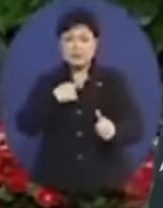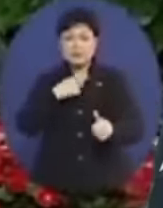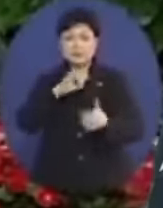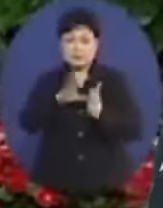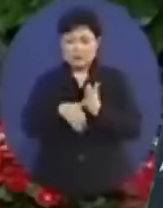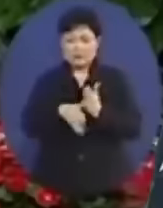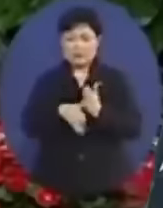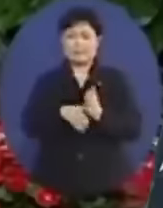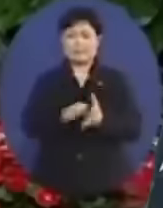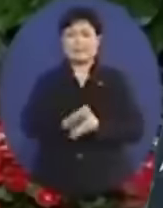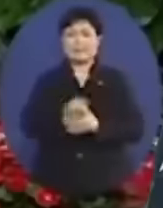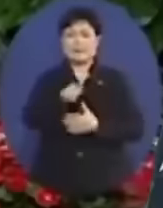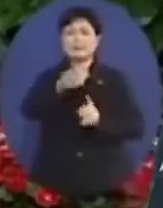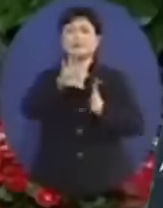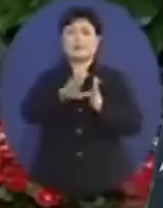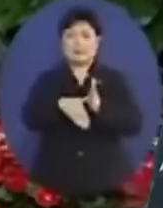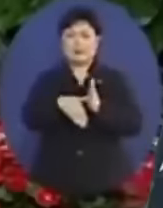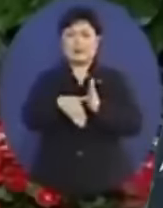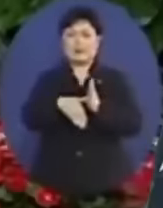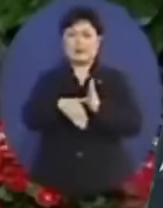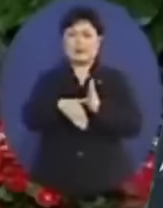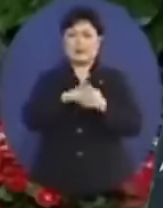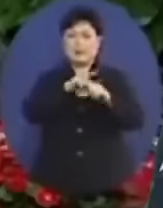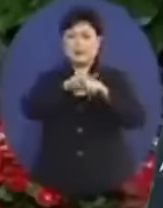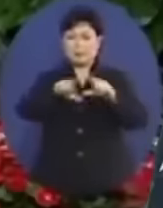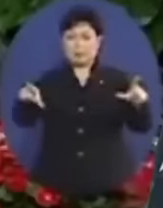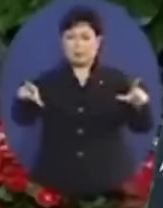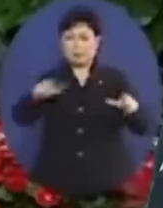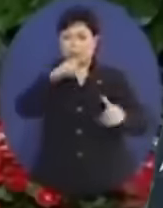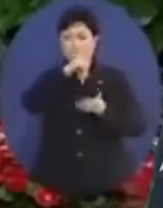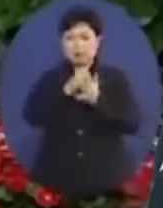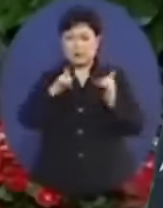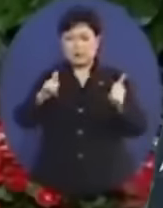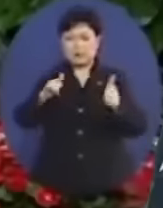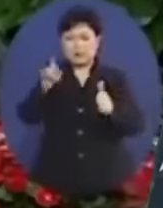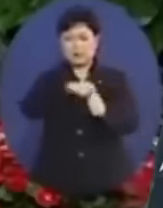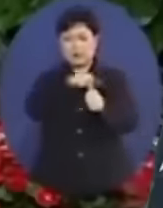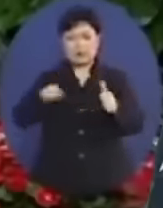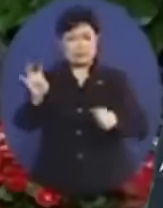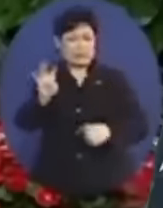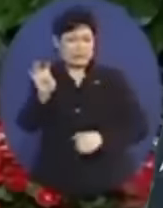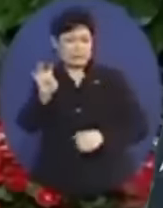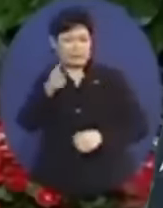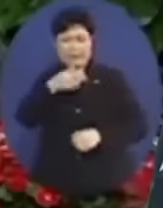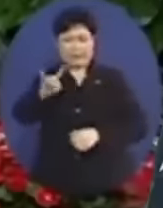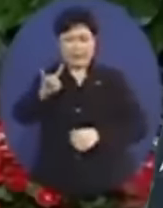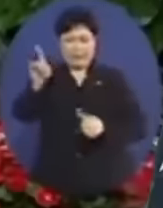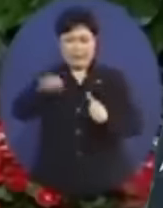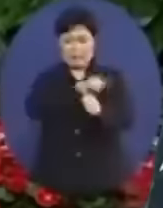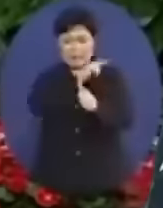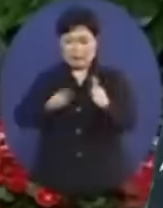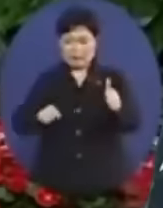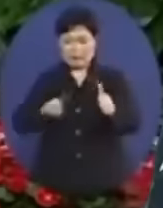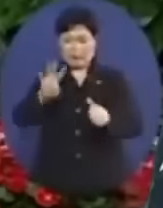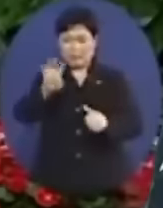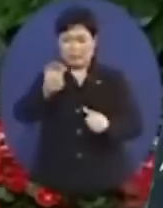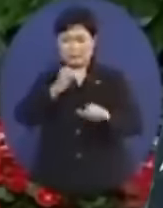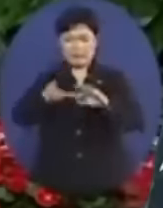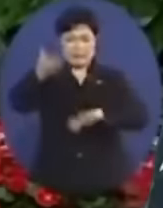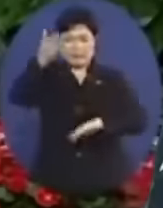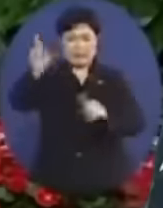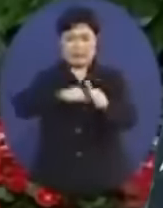것은 그 당시에 보통 죄인들 채찍을 마대 때리는데 마대 이상 때리면 죽어